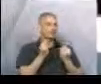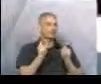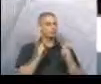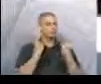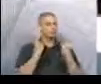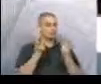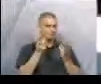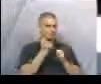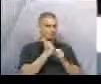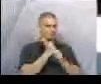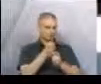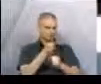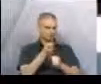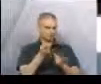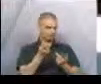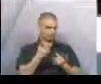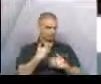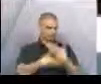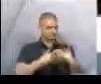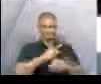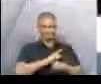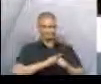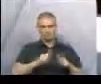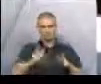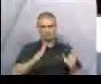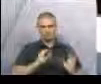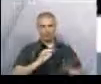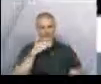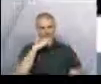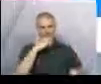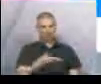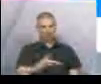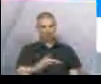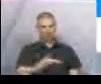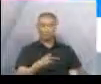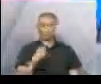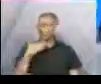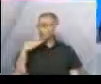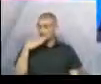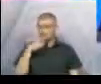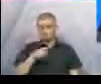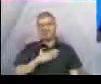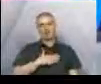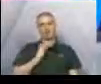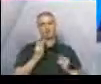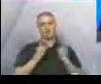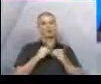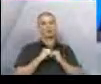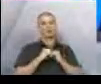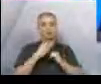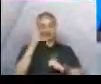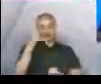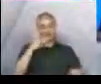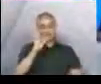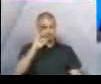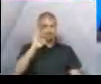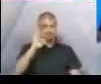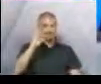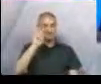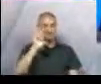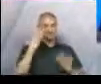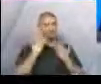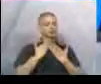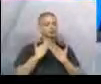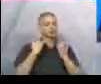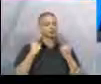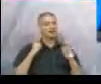אתם בבינה עורכים ככה במהלך הפסח או לקראת הפסח. תראה, הפסח הוא חג משפחתי, והתלמידים של בינה בישיבה